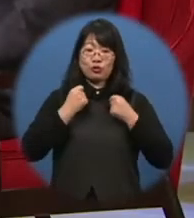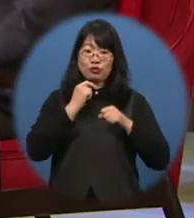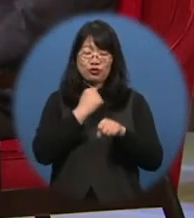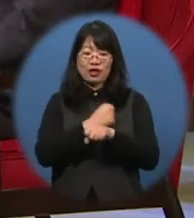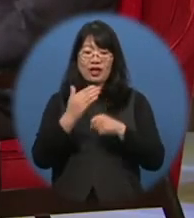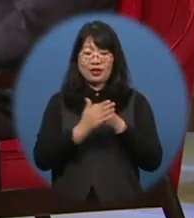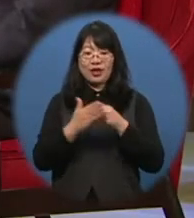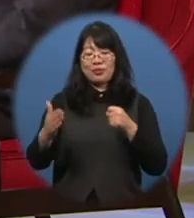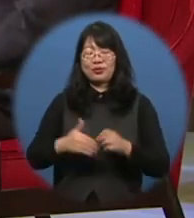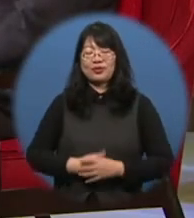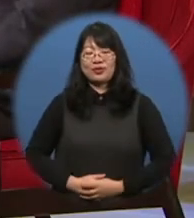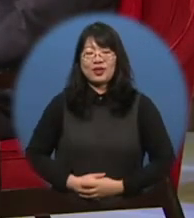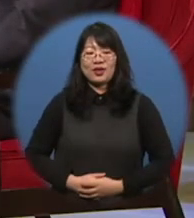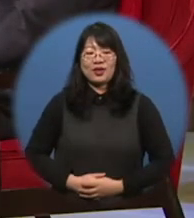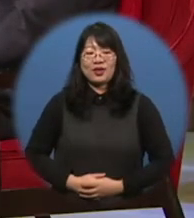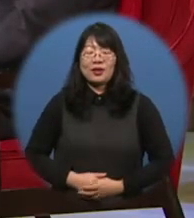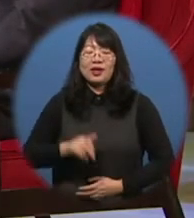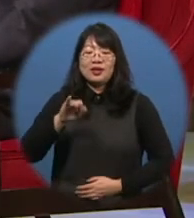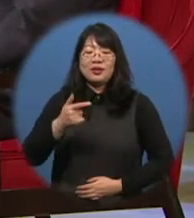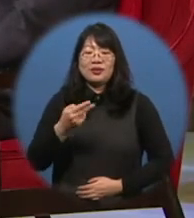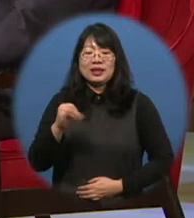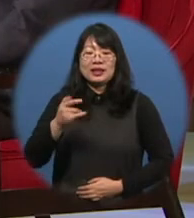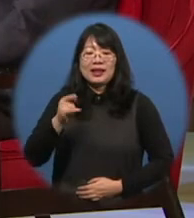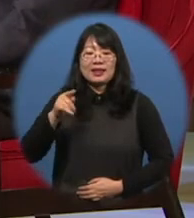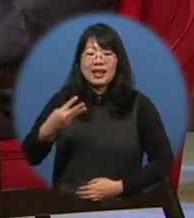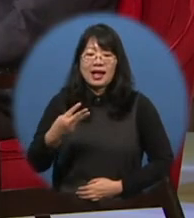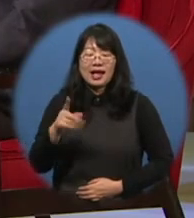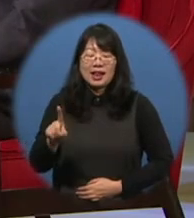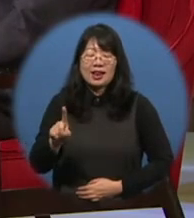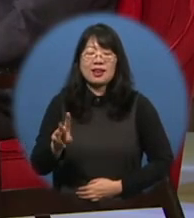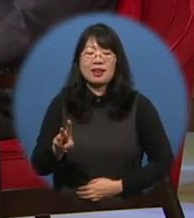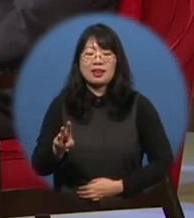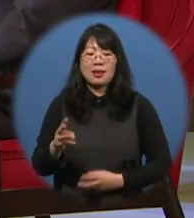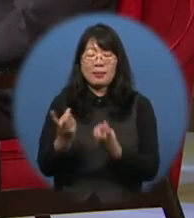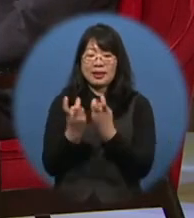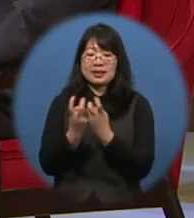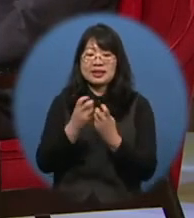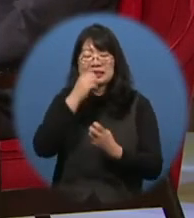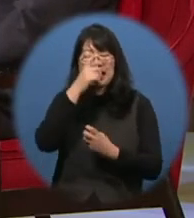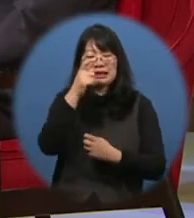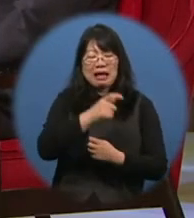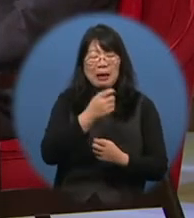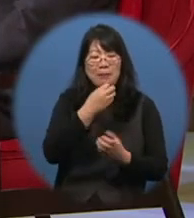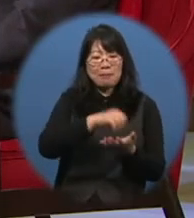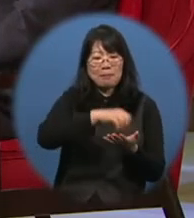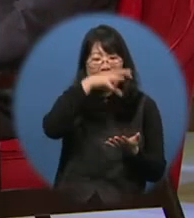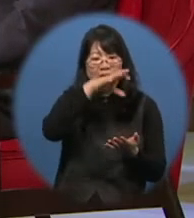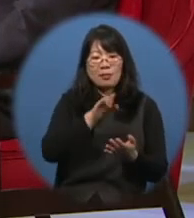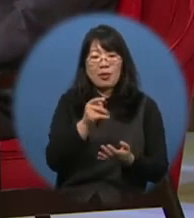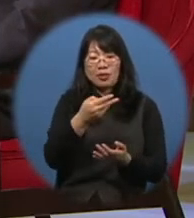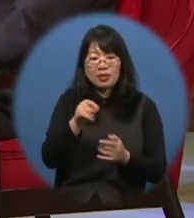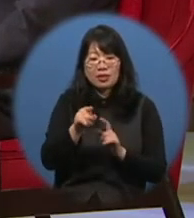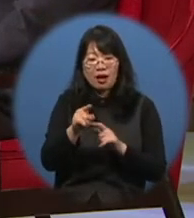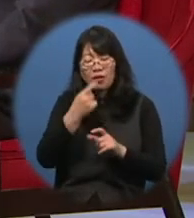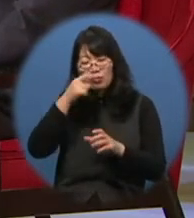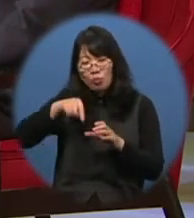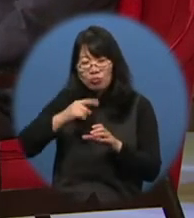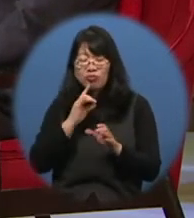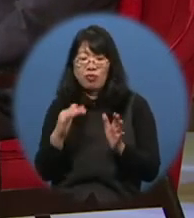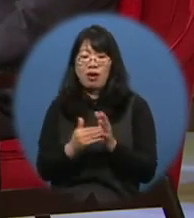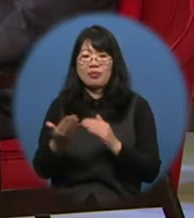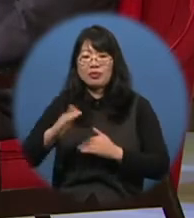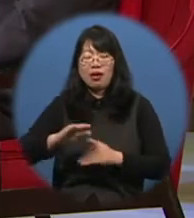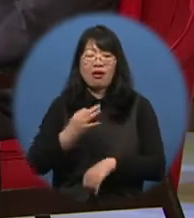네, 든든해지니까. 컨티넨탈 방식은 그냥 딱딱한 빵에 네, 커피, 버터 정도 하고 홍차. 네,